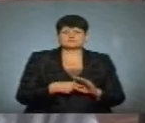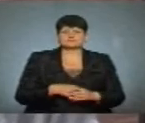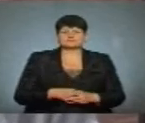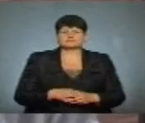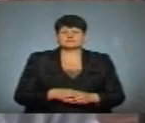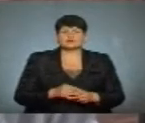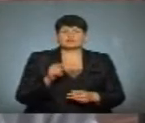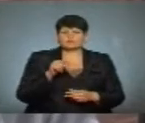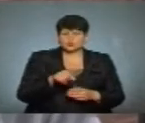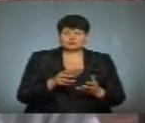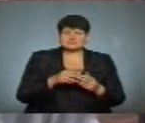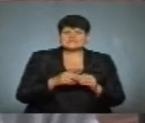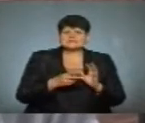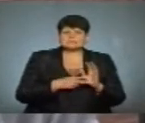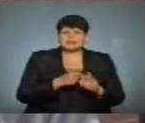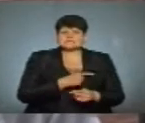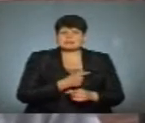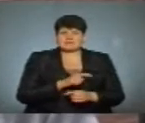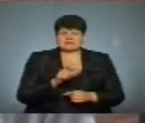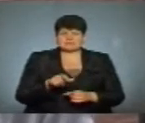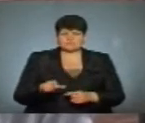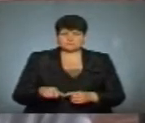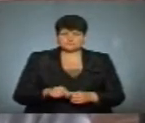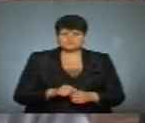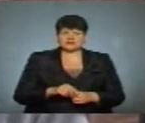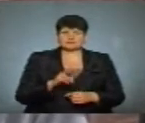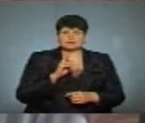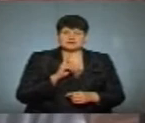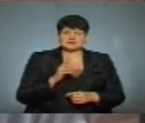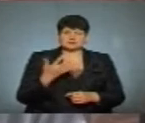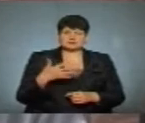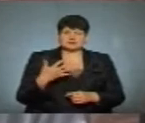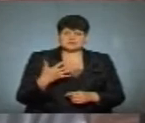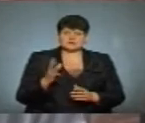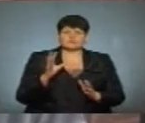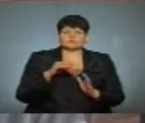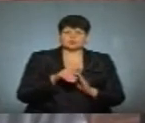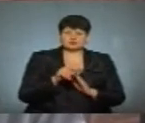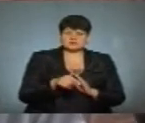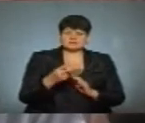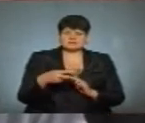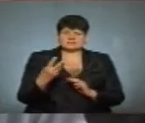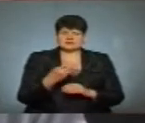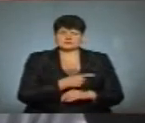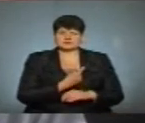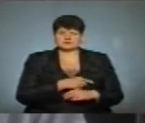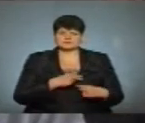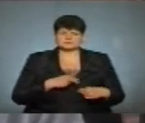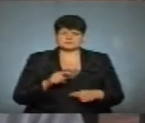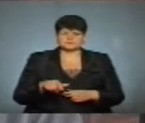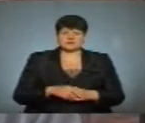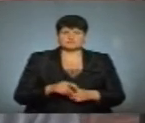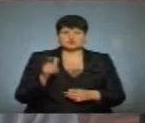в тому числі 17 медиків. В Кременецькому 50, в тому числі 23 медичних працівники.